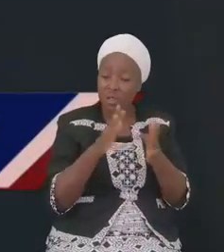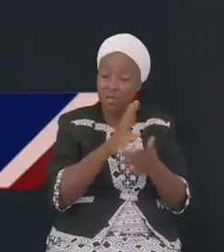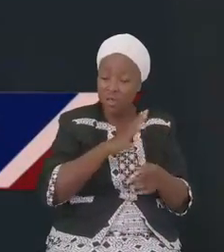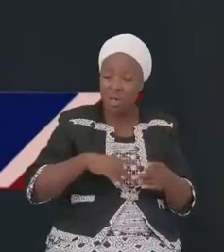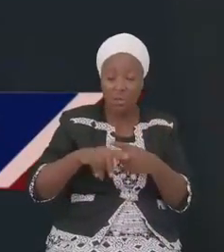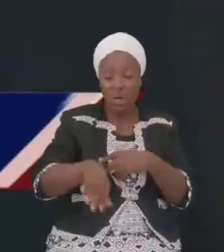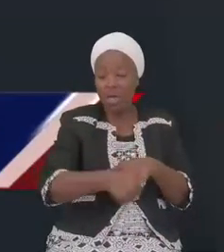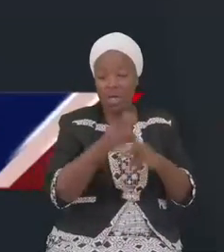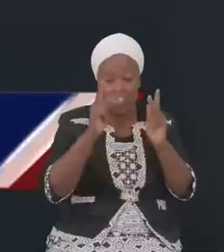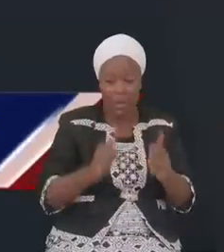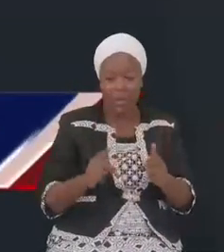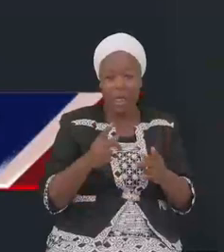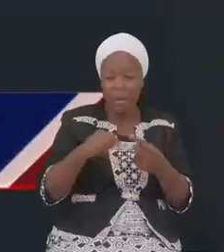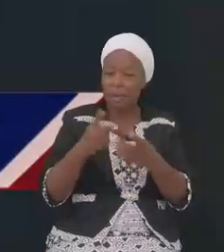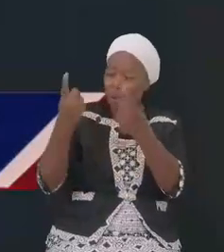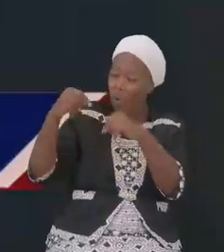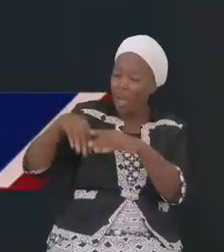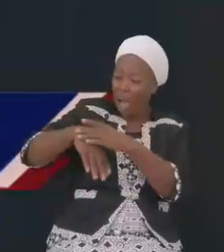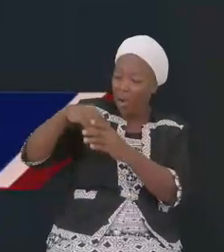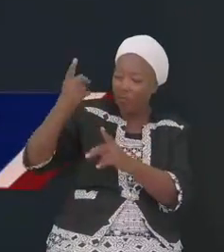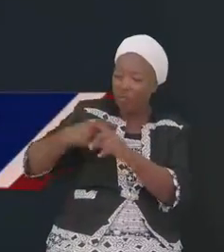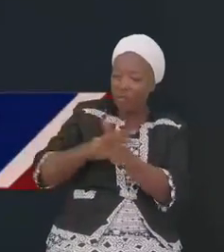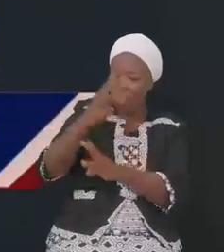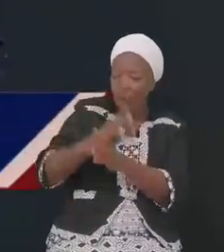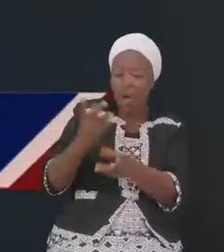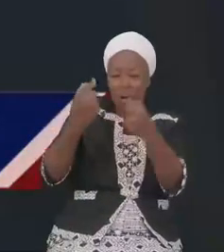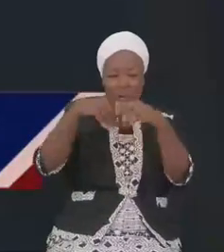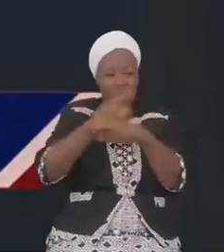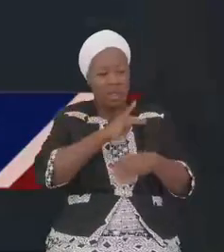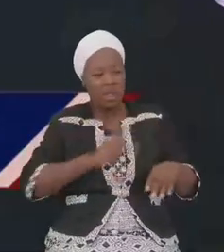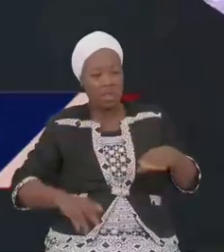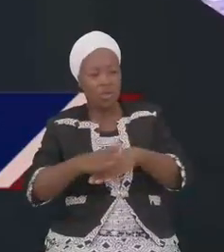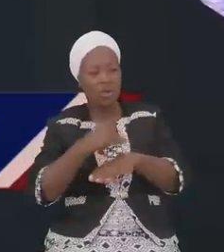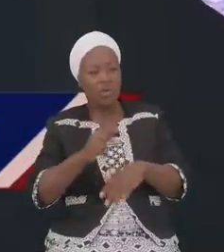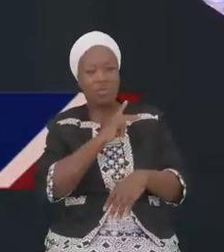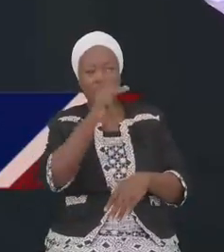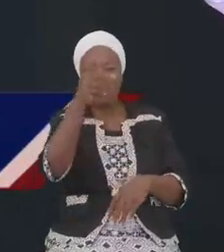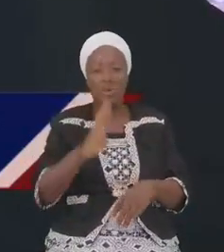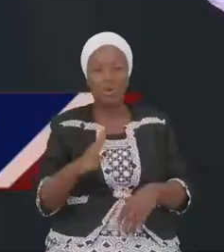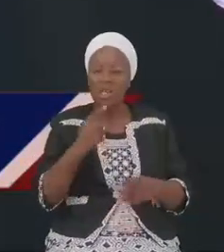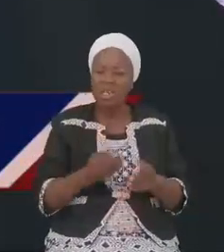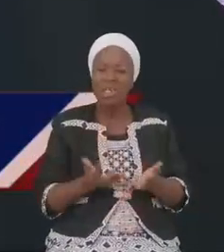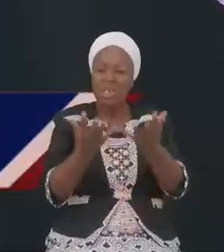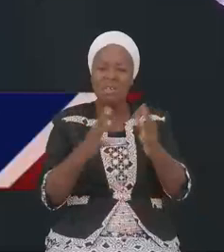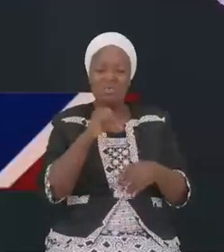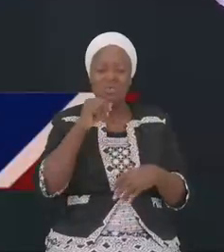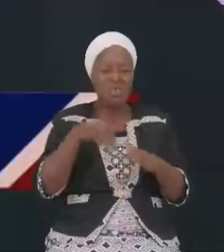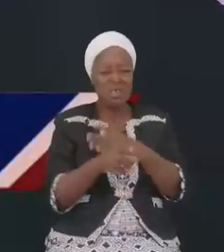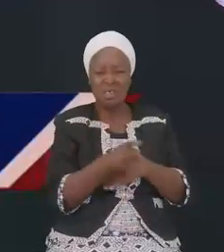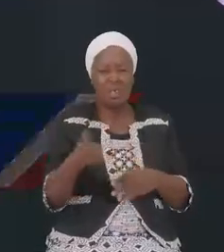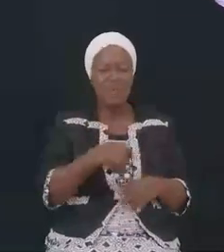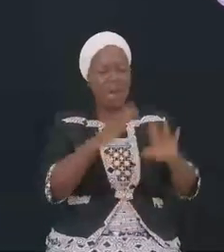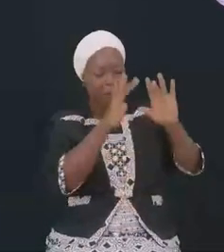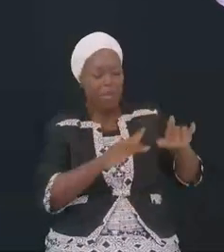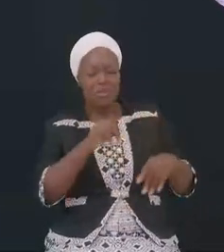monde et venir au royaume de Dieu. Et le désir n'est pas en eux, la passion n'est pas en eux.